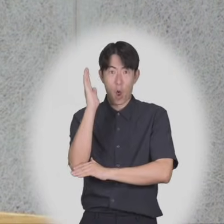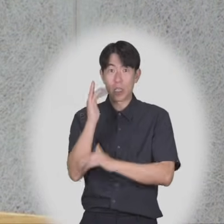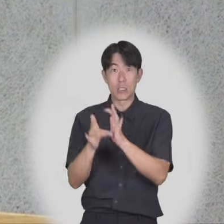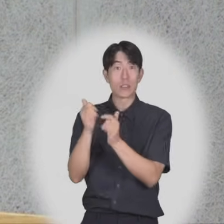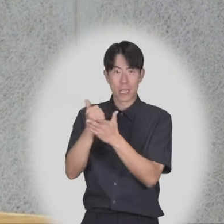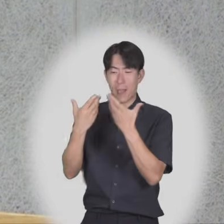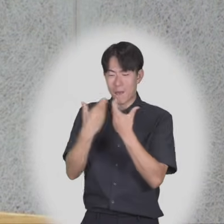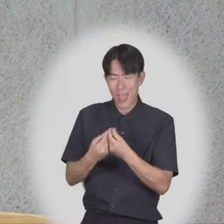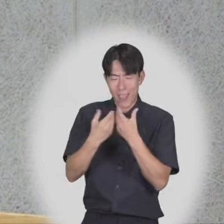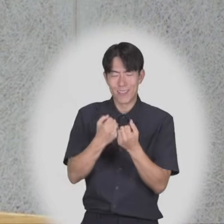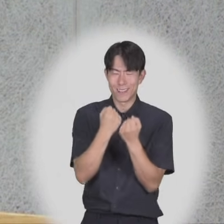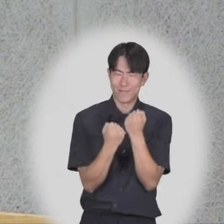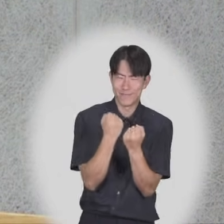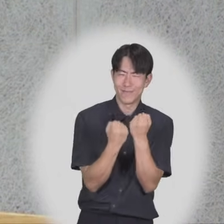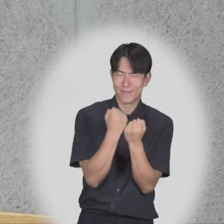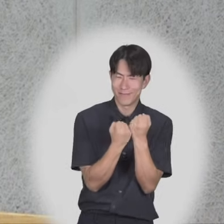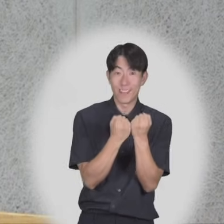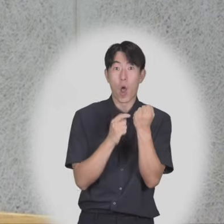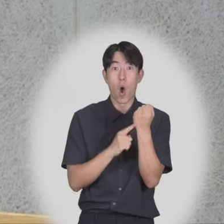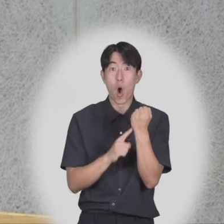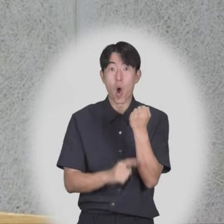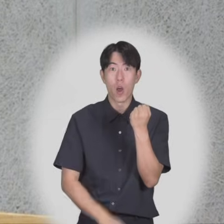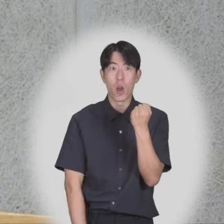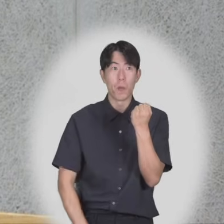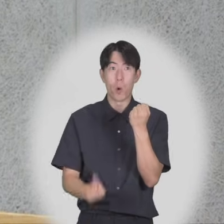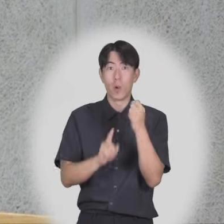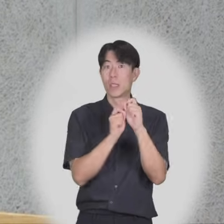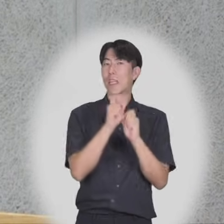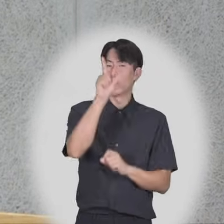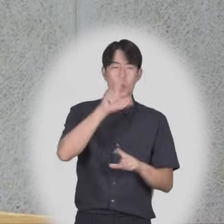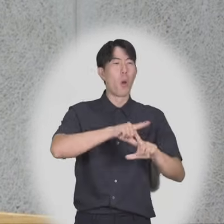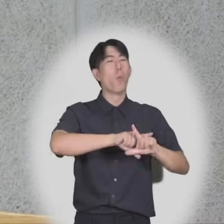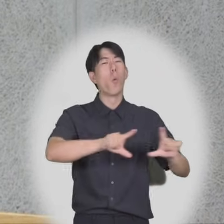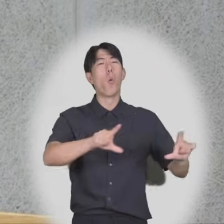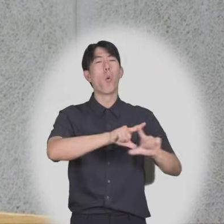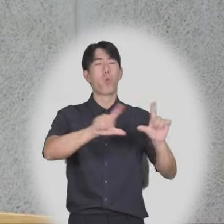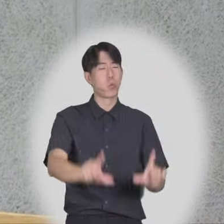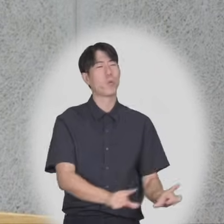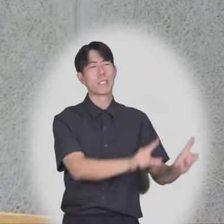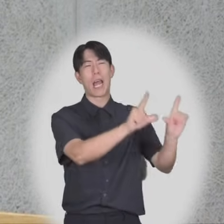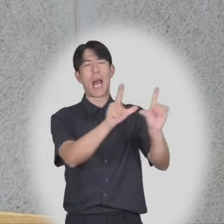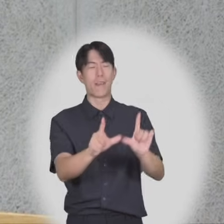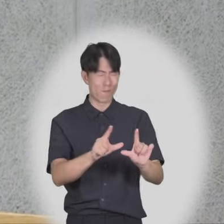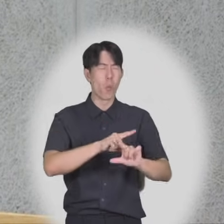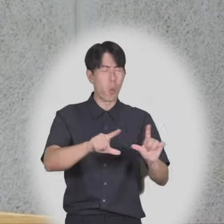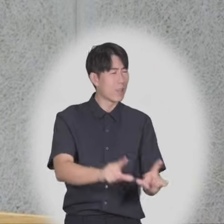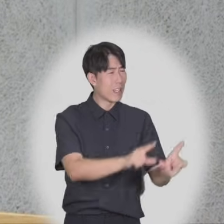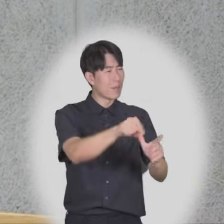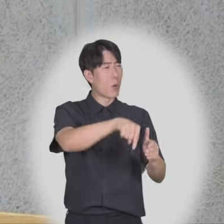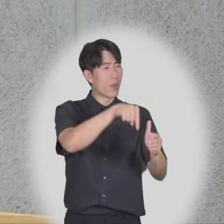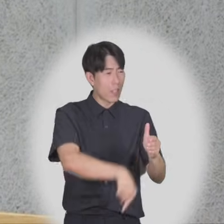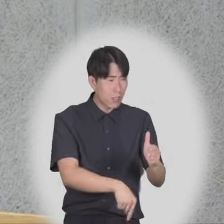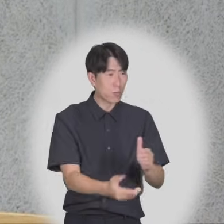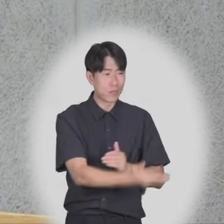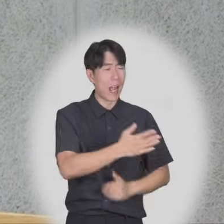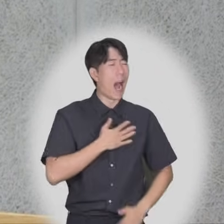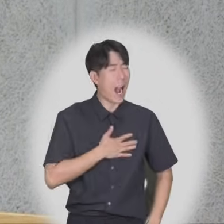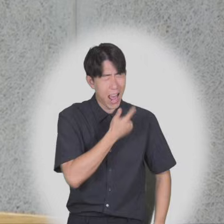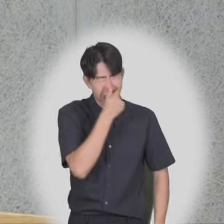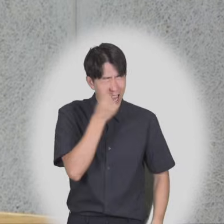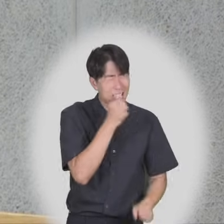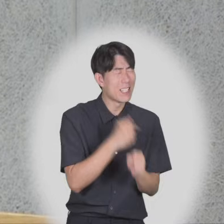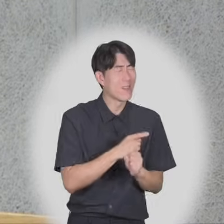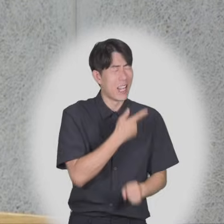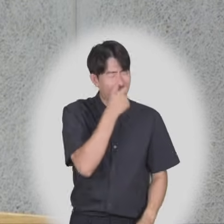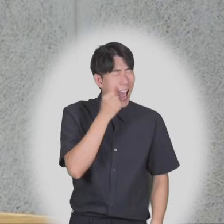예수님께서 비유를 들으신 것들은요, 대부분 일상적인 생활 속에서 얼마든지 경험할 수